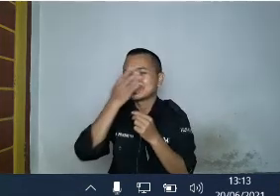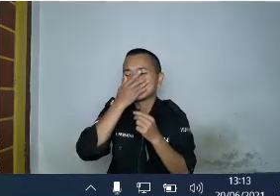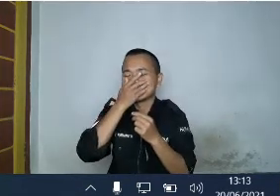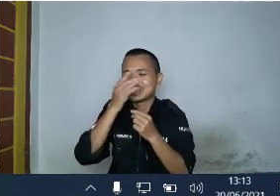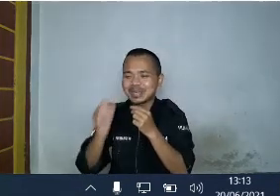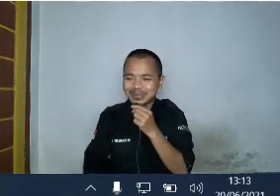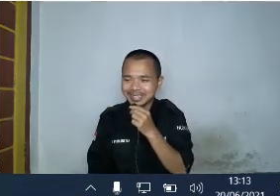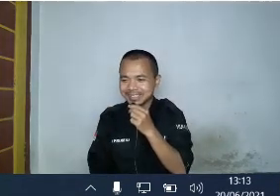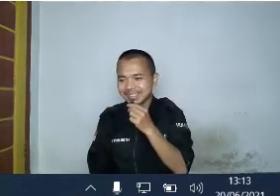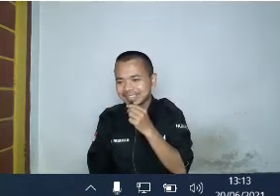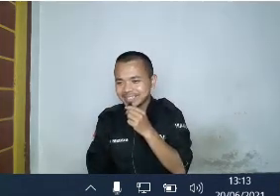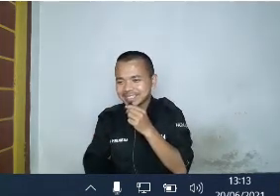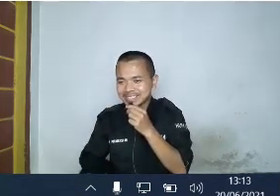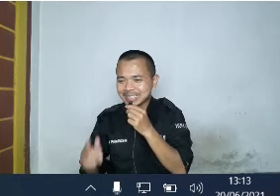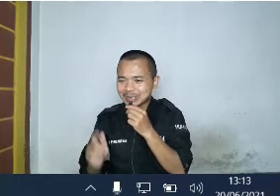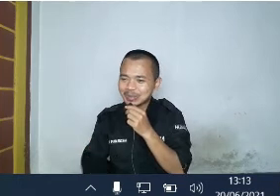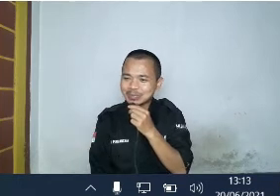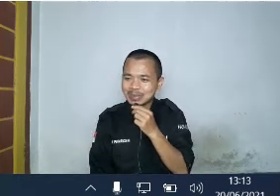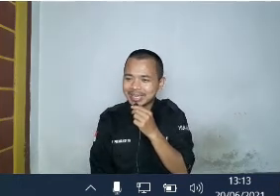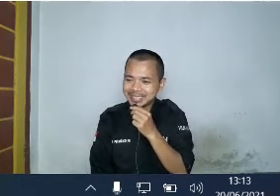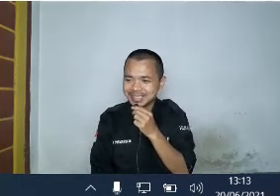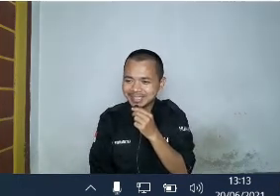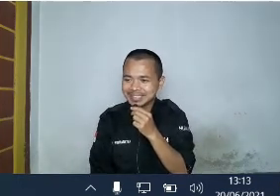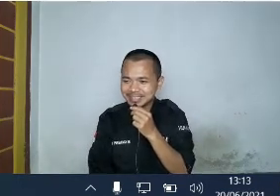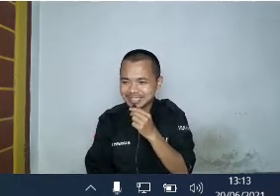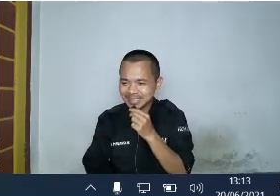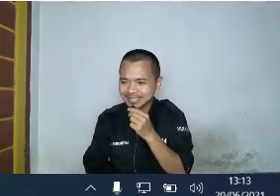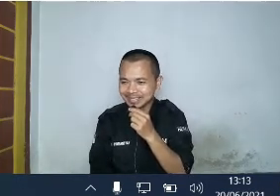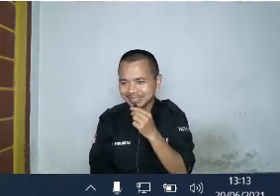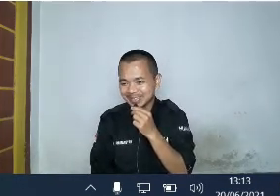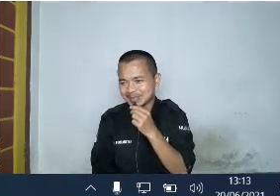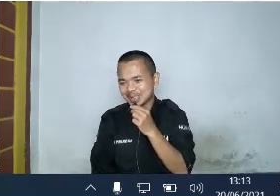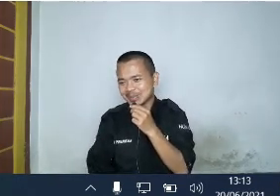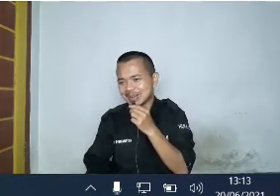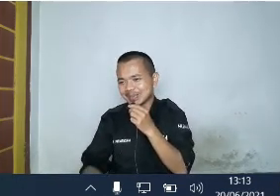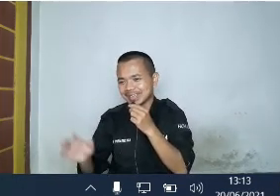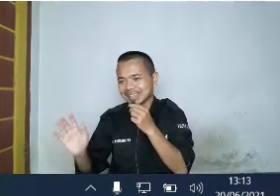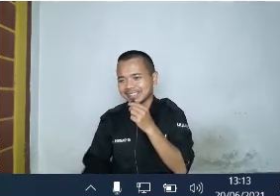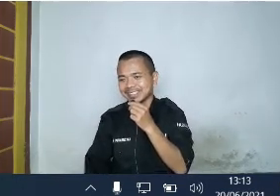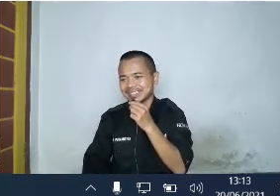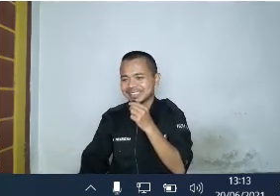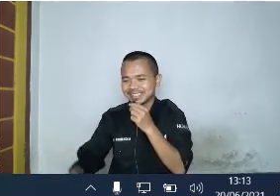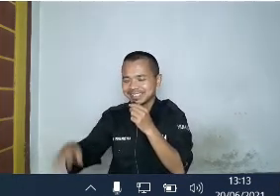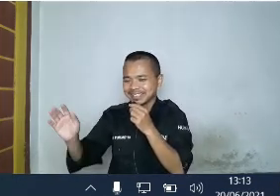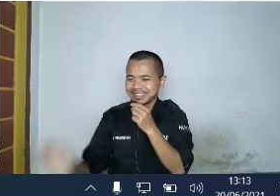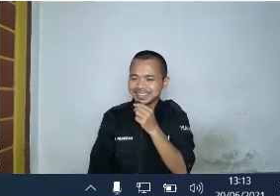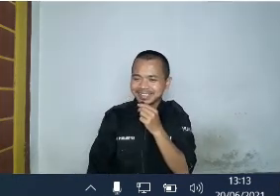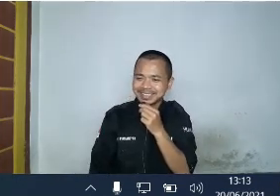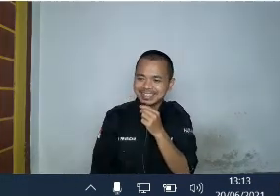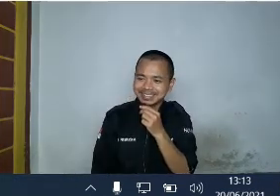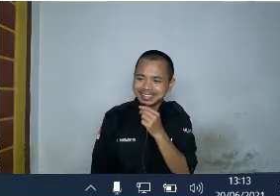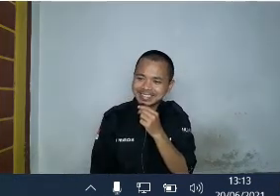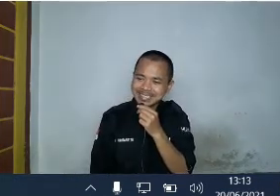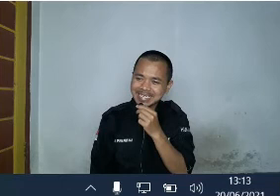roadmap high Romawi lagi satu Romawi aja ya set ke Indramayu ya